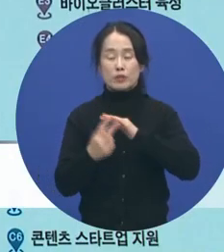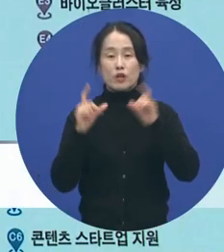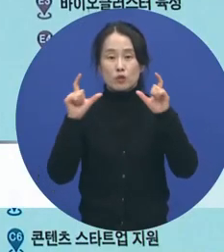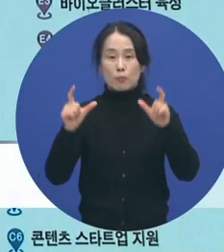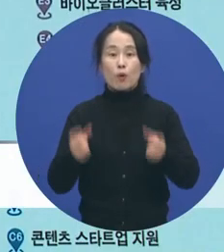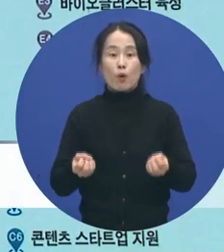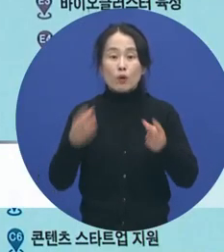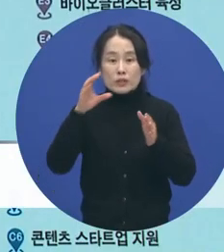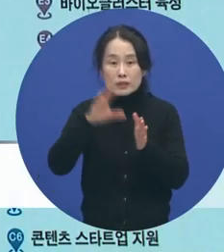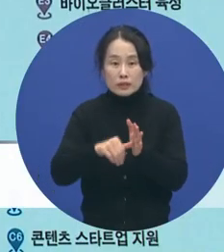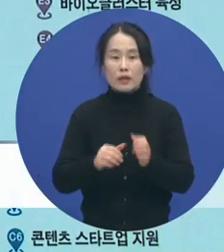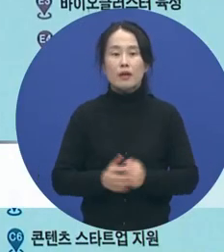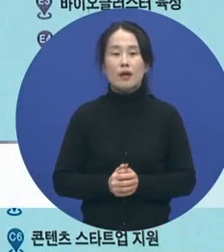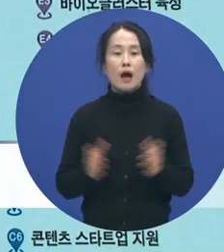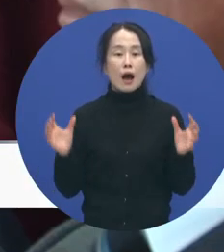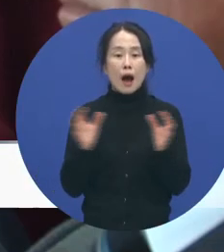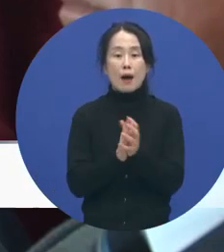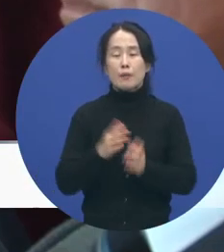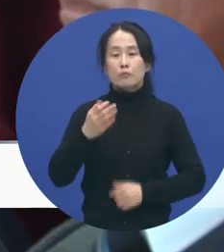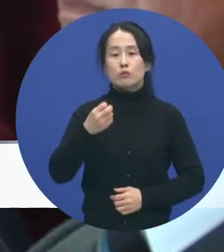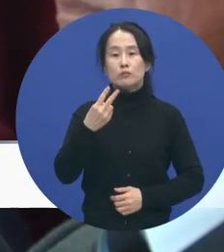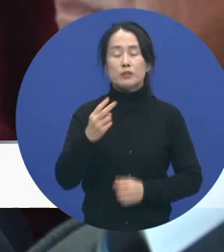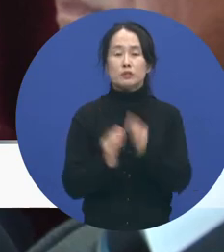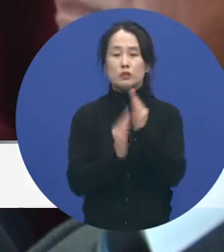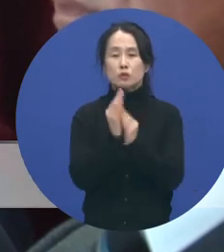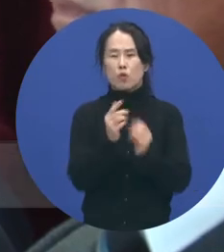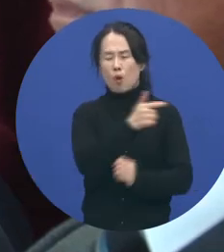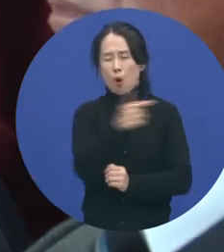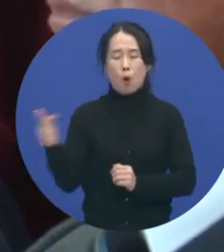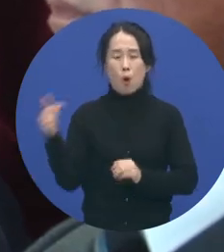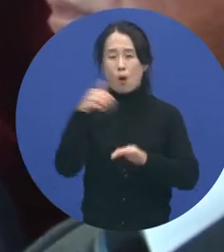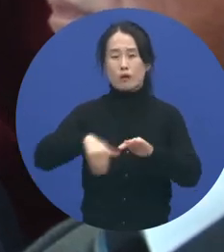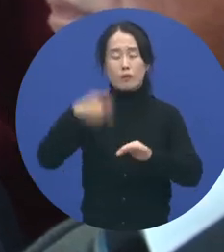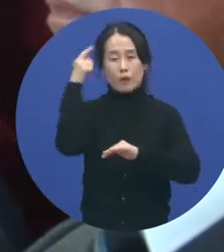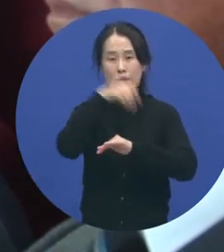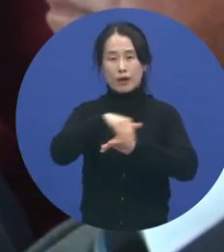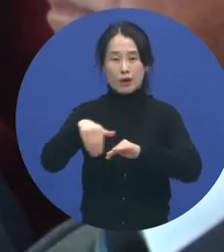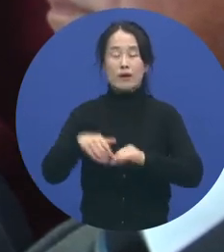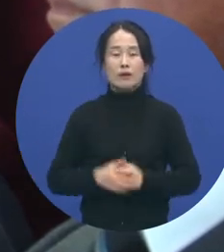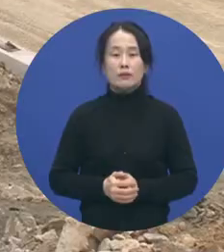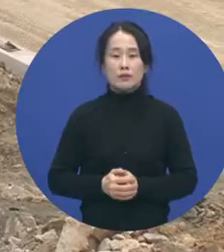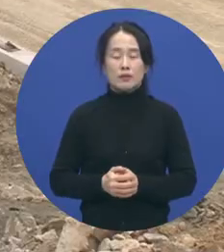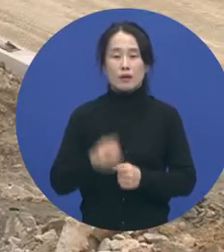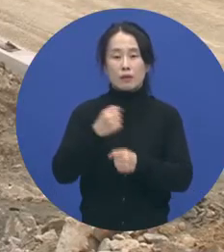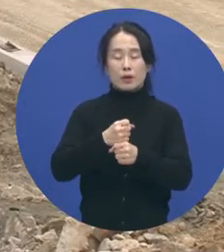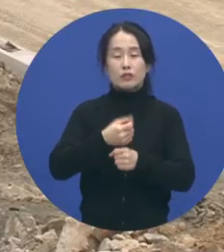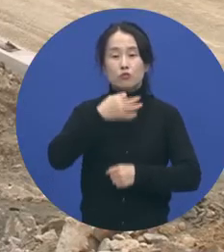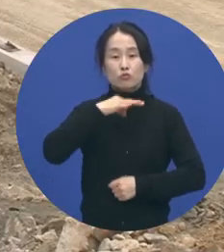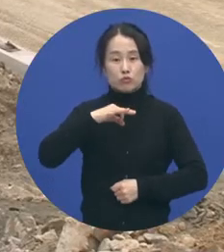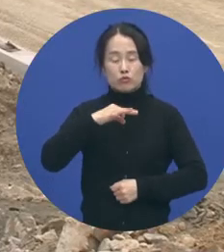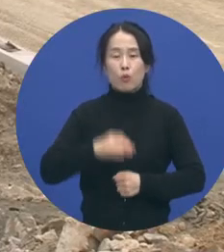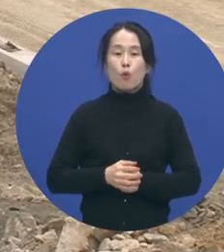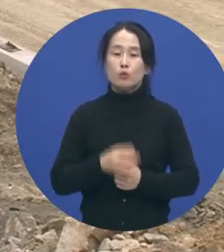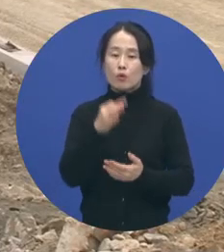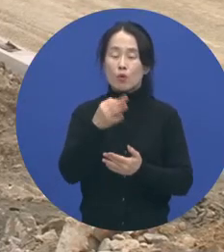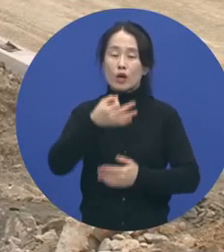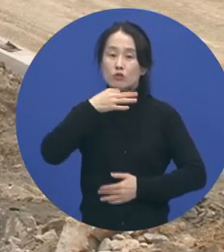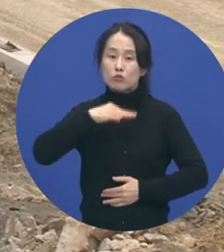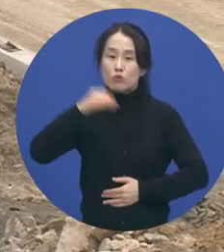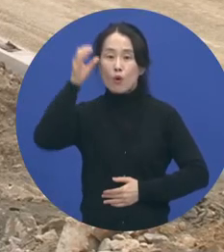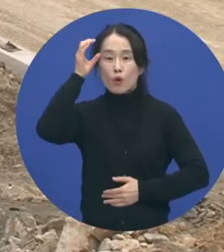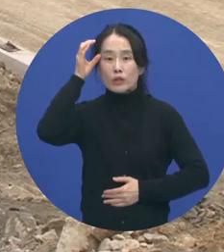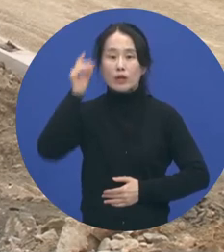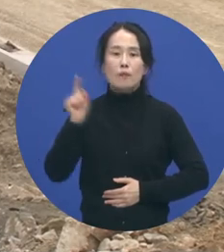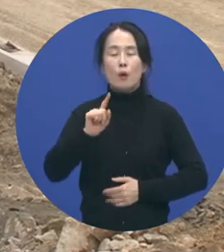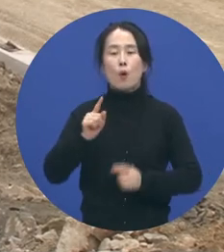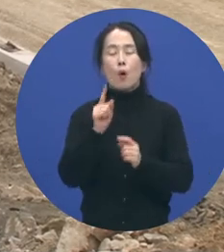대개발 계획까지 합치면 총 92조에 달하는 대개발 구상입니다. 생산 유발 효과, 부가가치 효과 등 기대 효과는